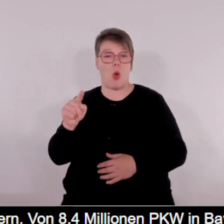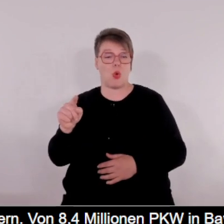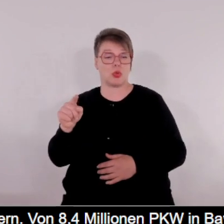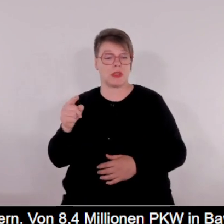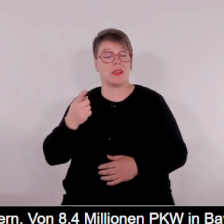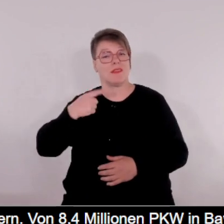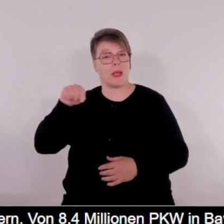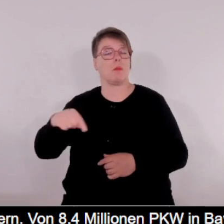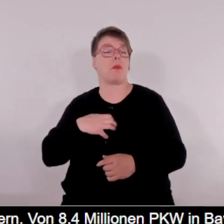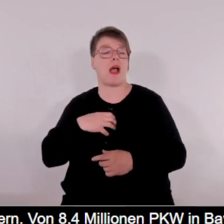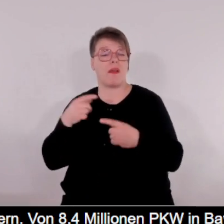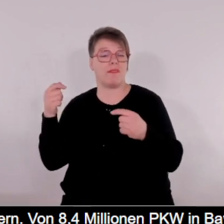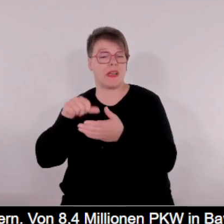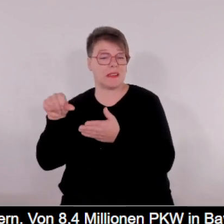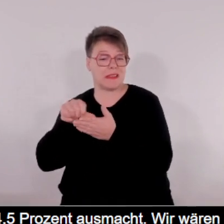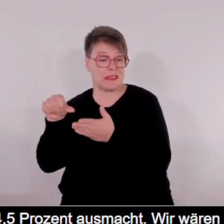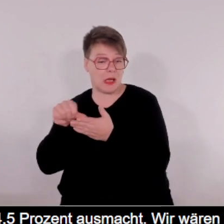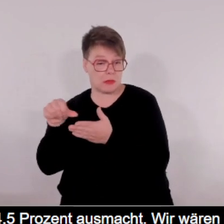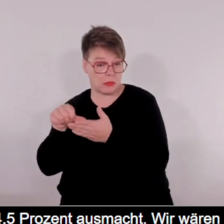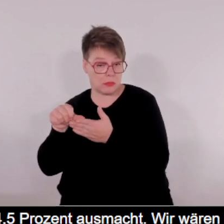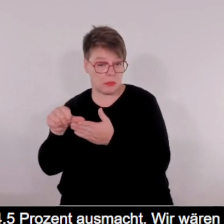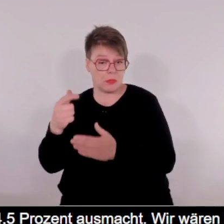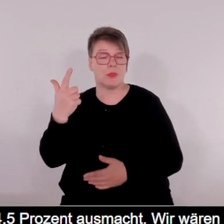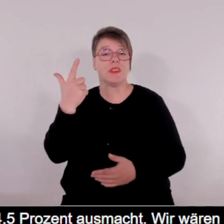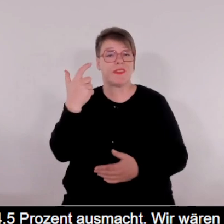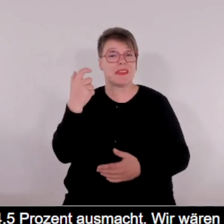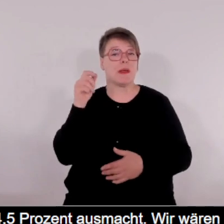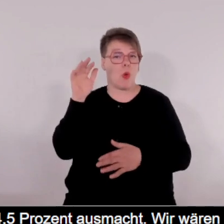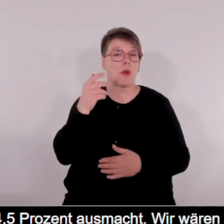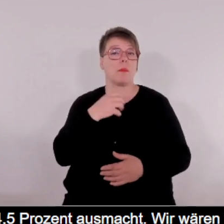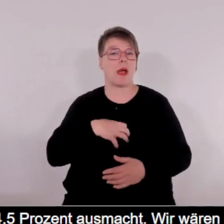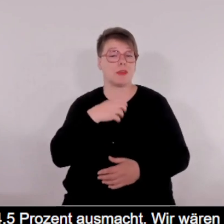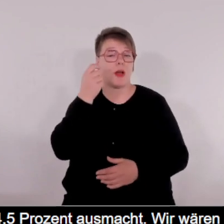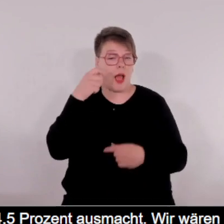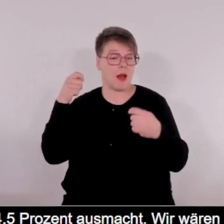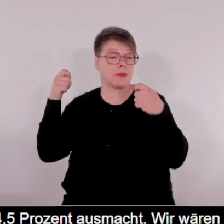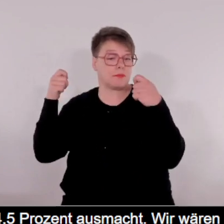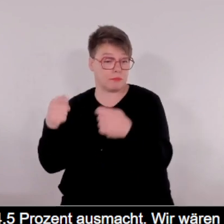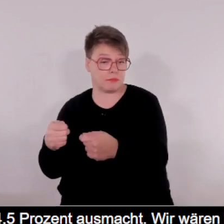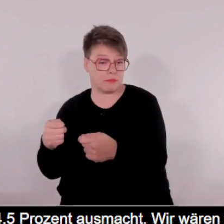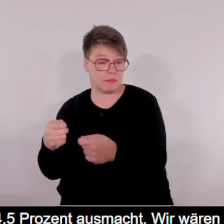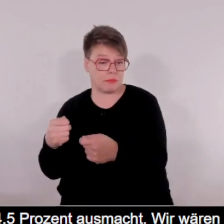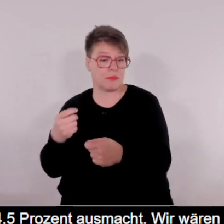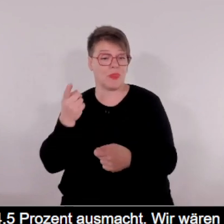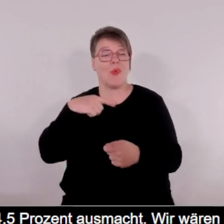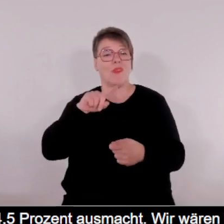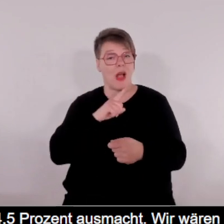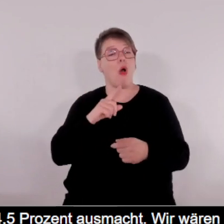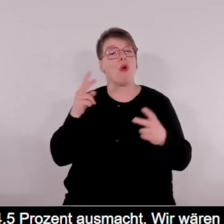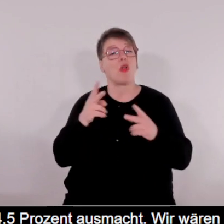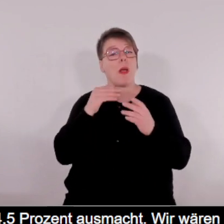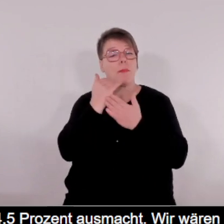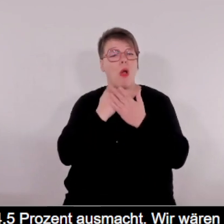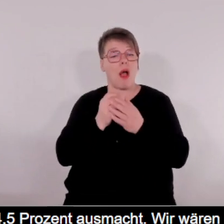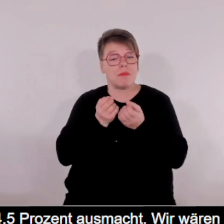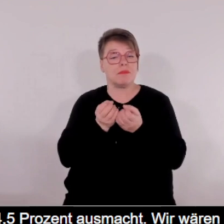das vorbildlich für ganz Deutschland sein könnte. Also Bayern liefert, während andere reden. Trotzdem sehen wir,